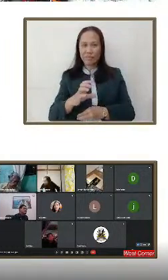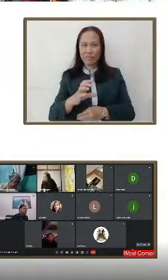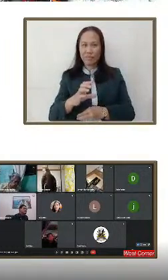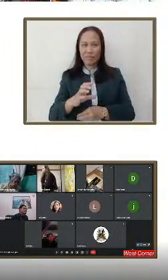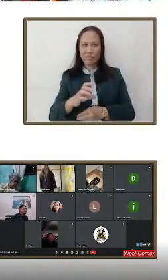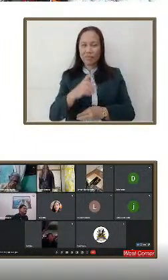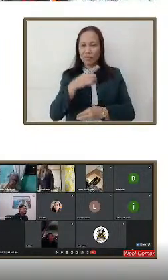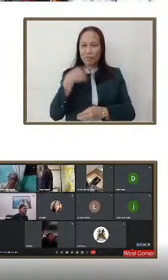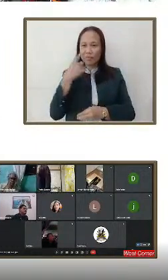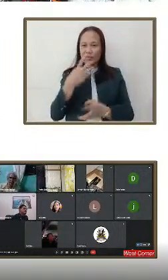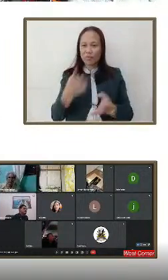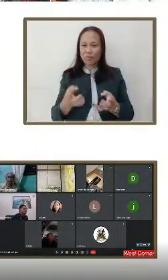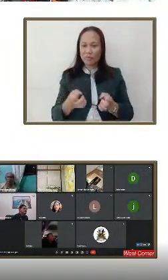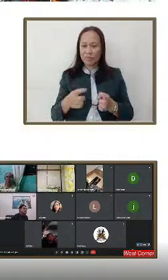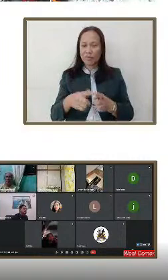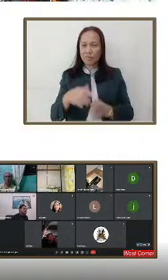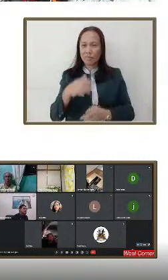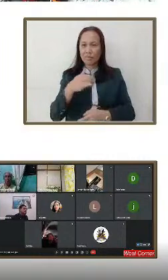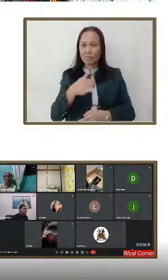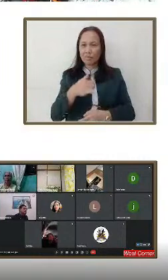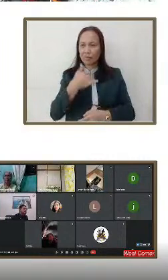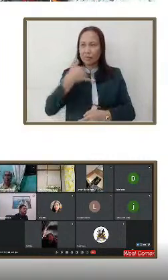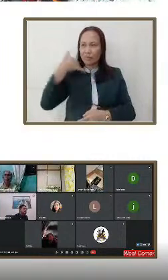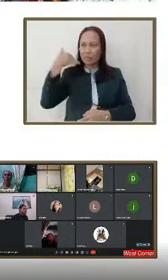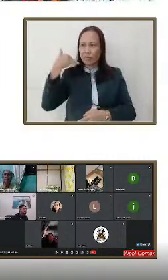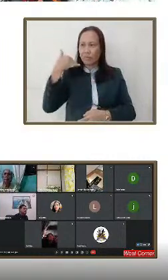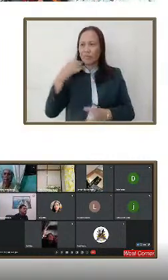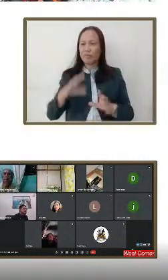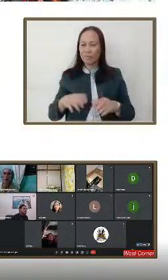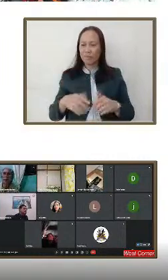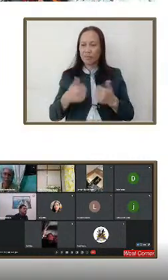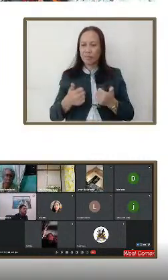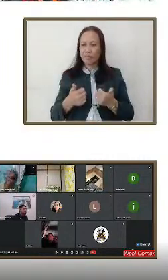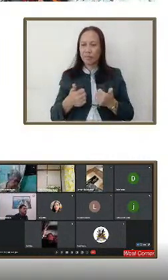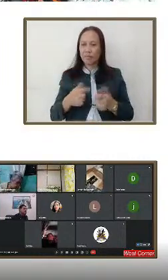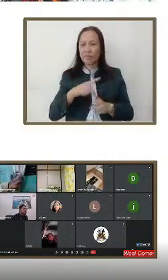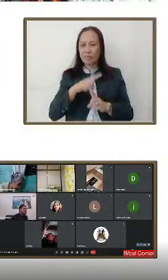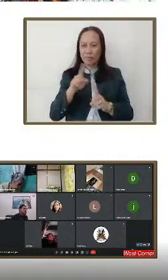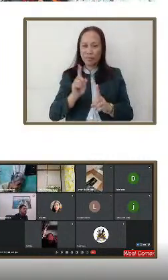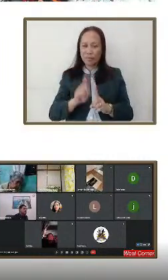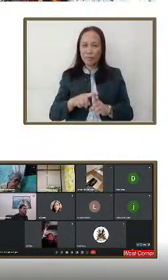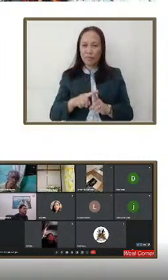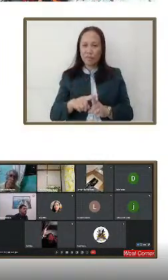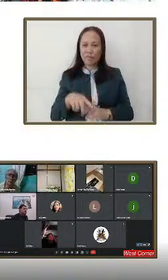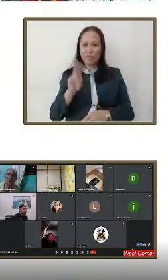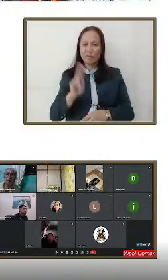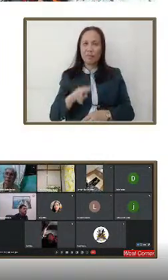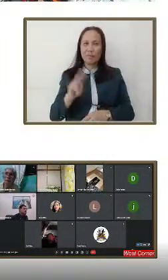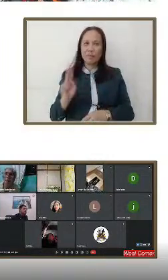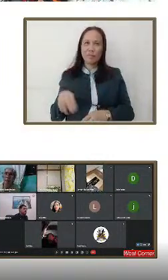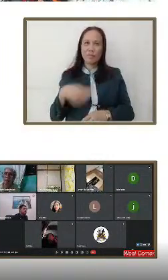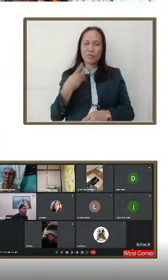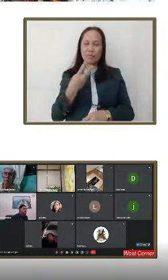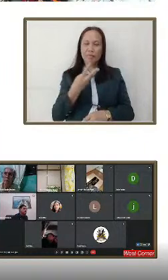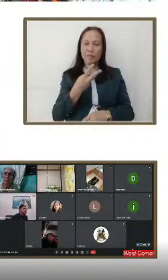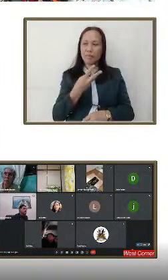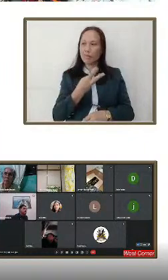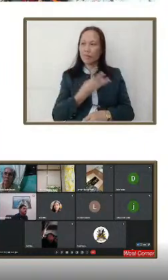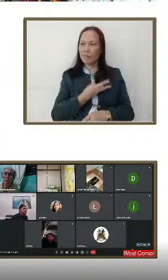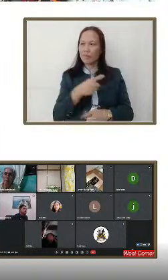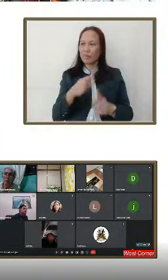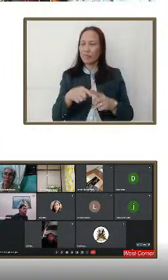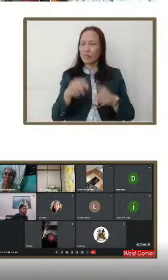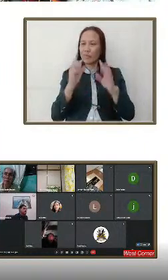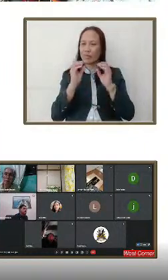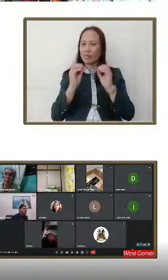Kailan magsusuicide? Paano magsusuicide? So, yeah, there's a sense. Kailangan po talaga tayo nito. Itong mga training